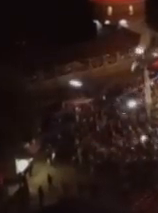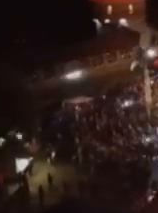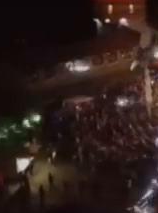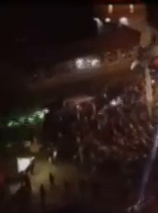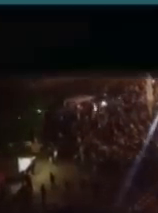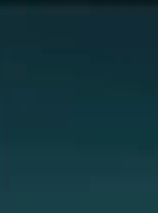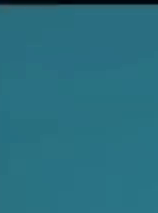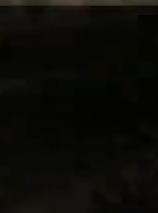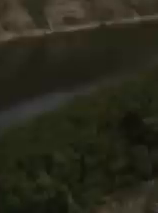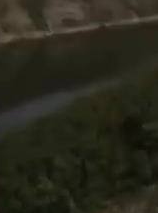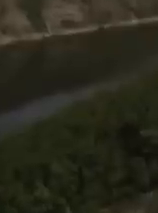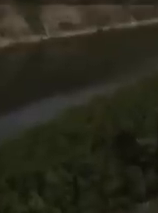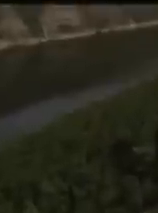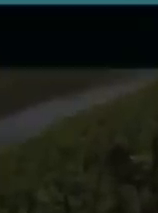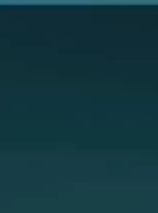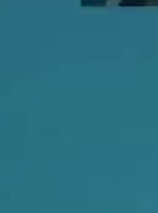Музика